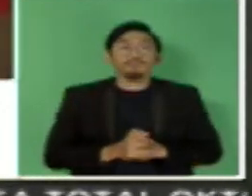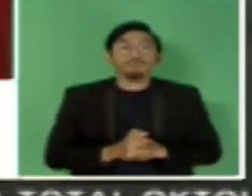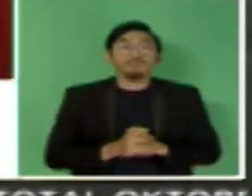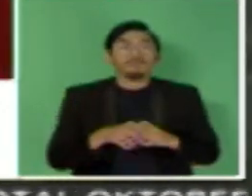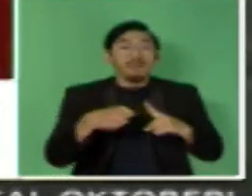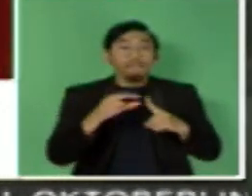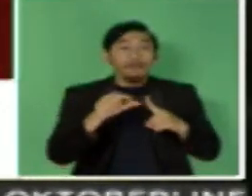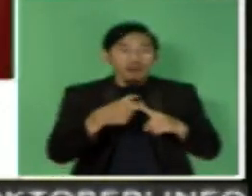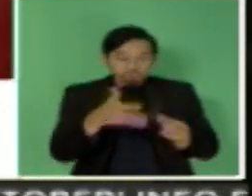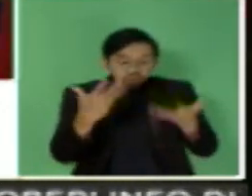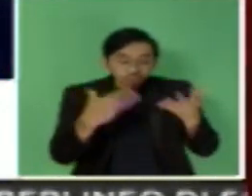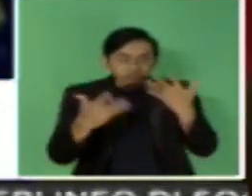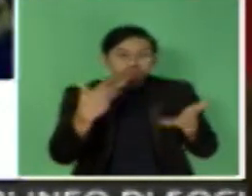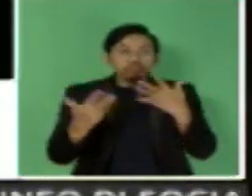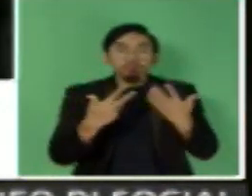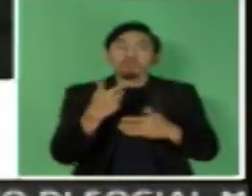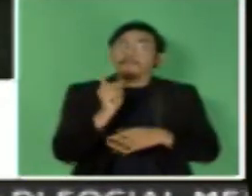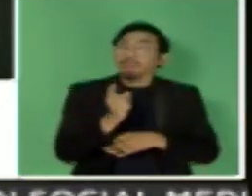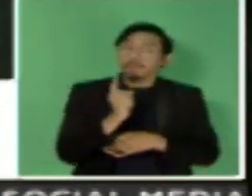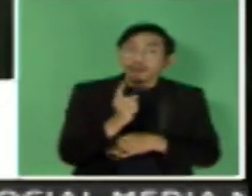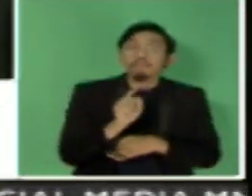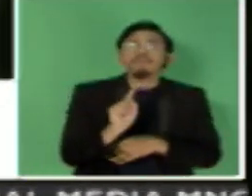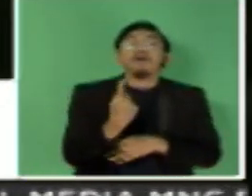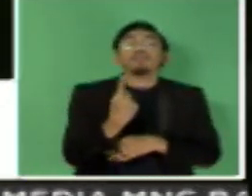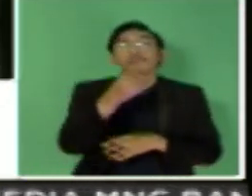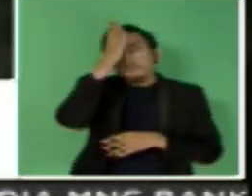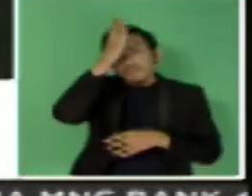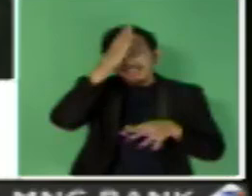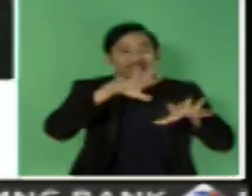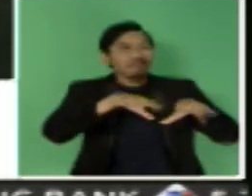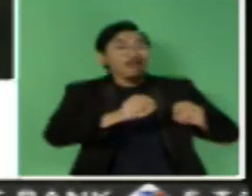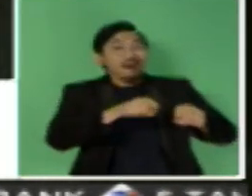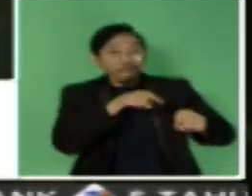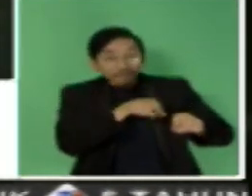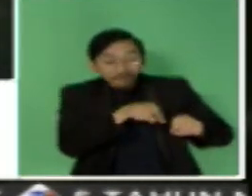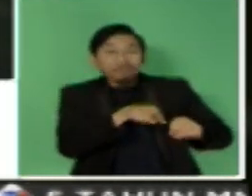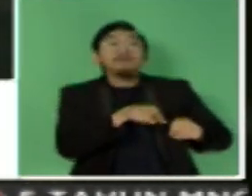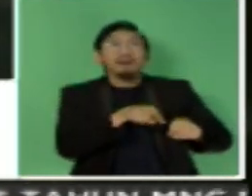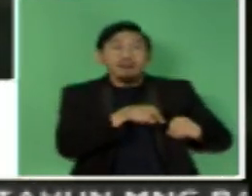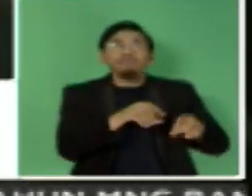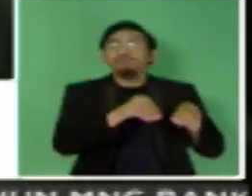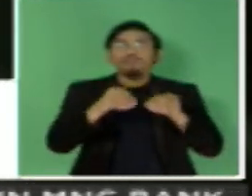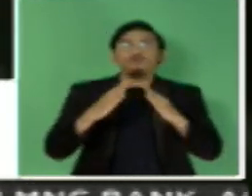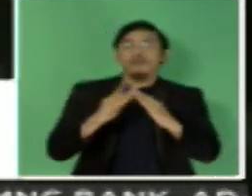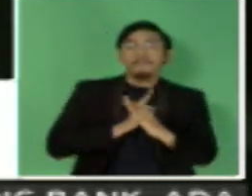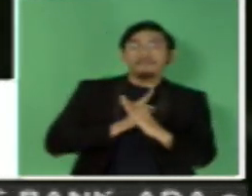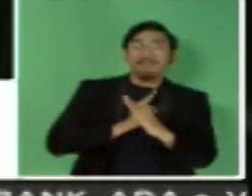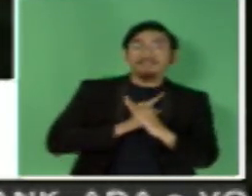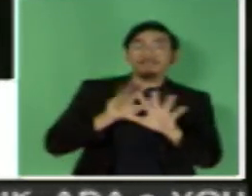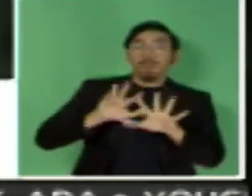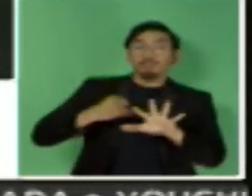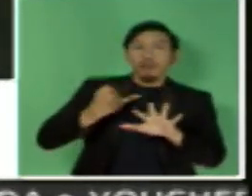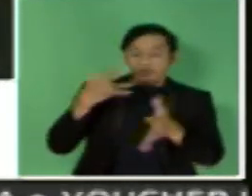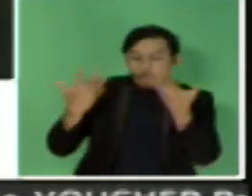Penggeledahan merupakan kelanjutan penyelidikan pasca penangkapan Bupati. Selama 9 jam, petugas KPK menggeledah rumah di Jalan Sultan Haji